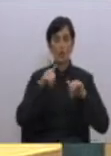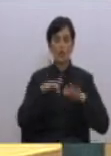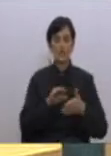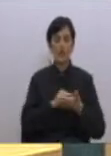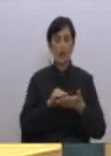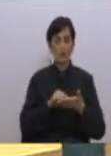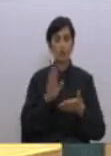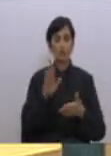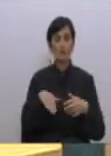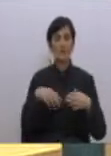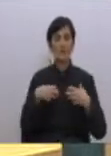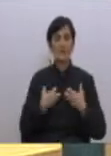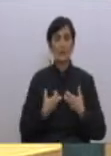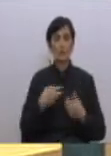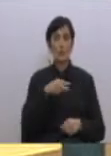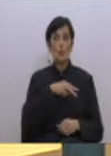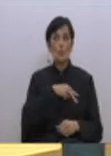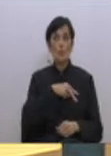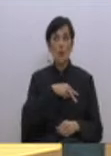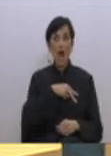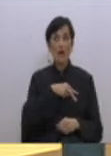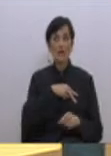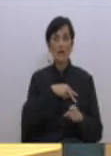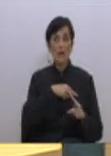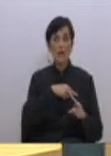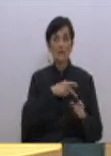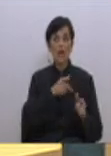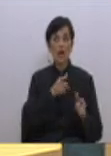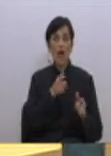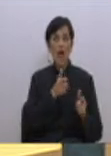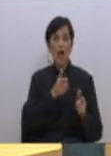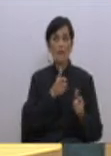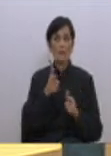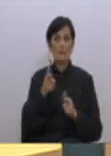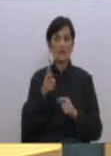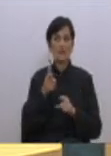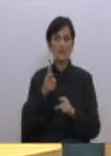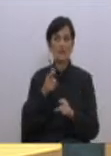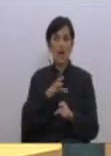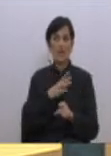თუმცა სამწუხაროდ პარლამენტსა და ამზადებდა